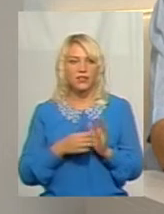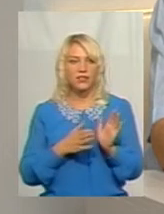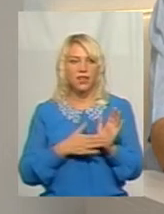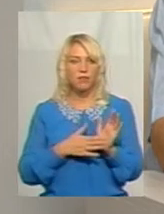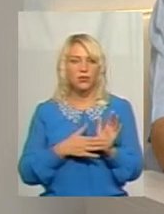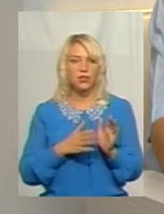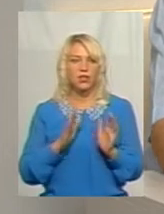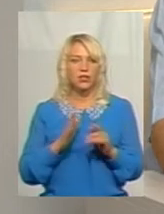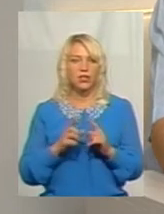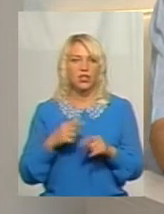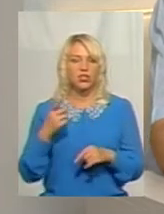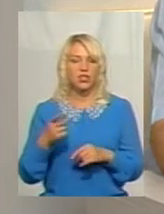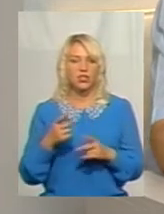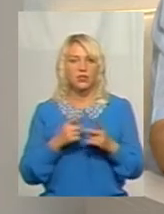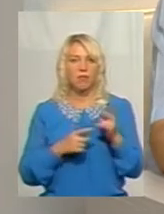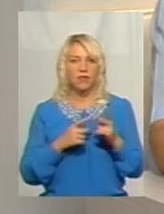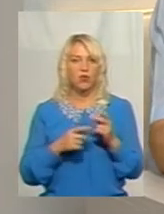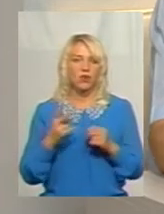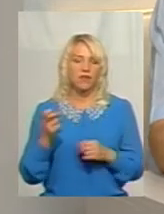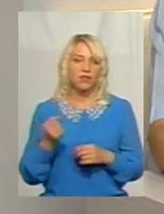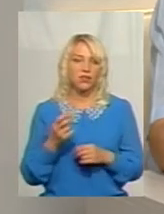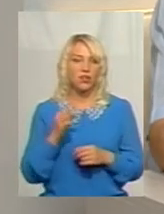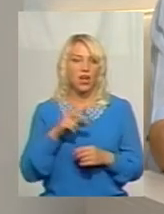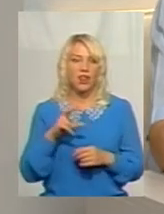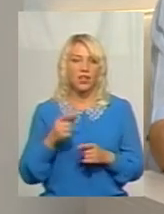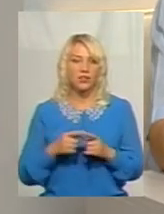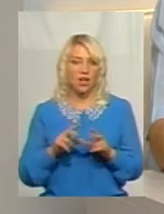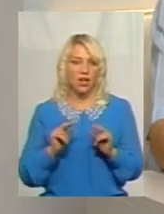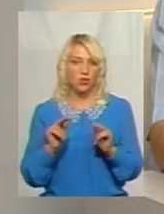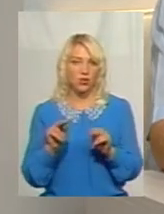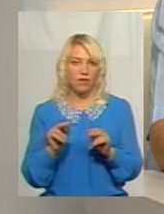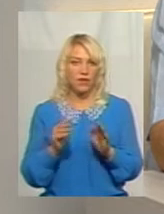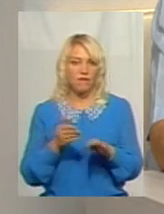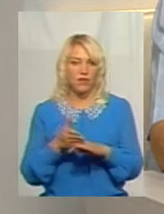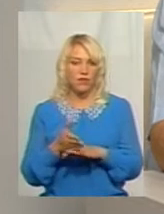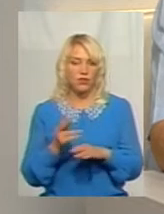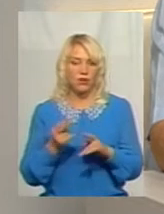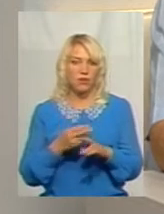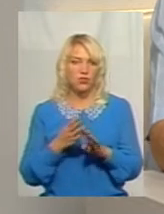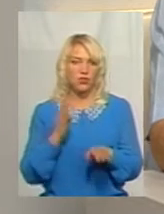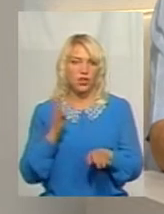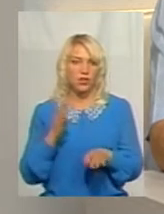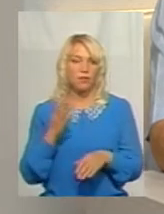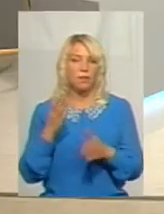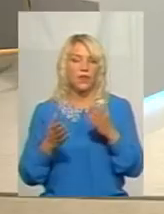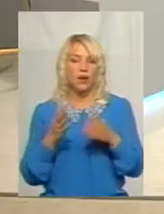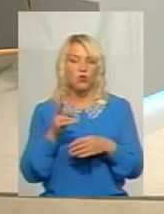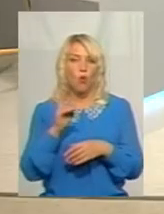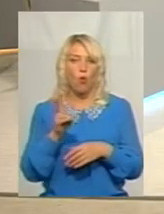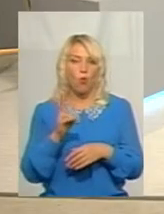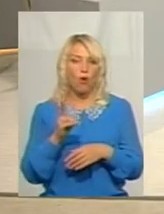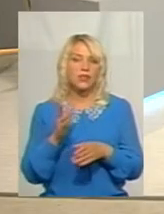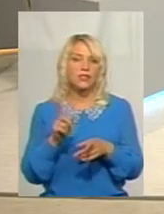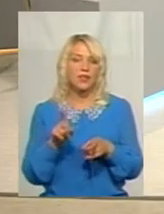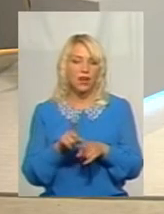там десь через півтора-два тижні. Ну, але це гарантоване відвідування без черг. І якщо в когось дійсно